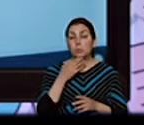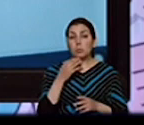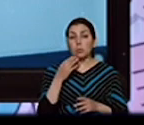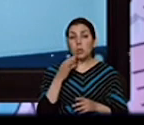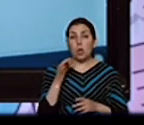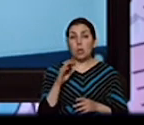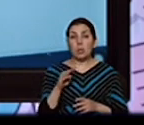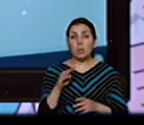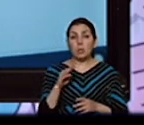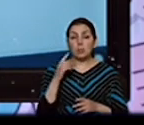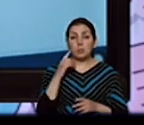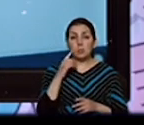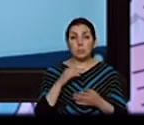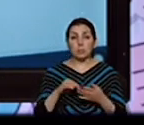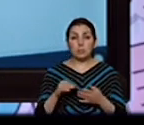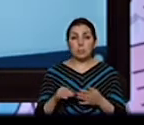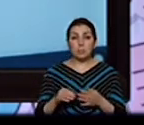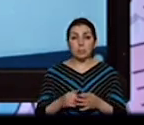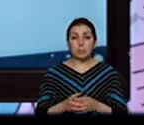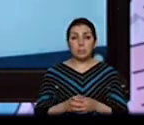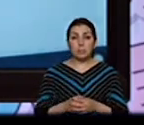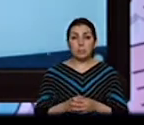ko'plikdagi otlarni hosil qilamiz.